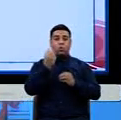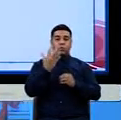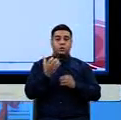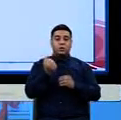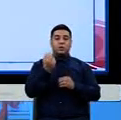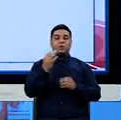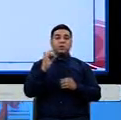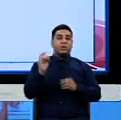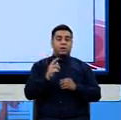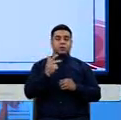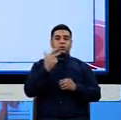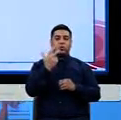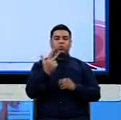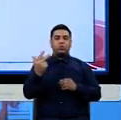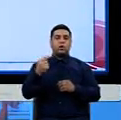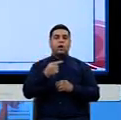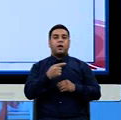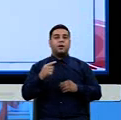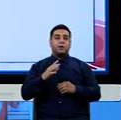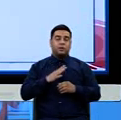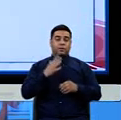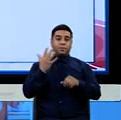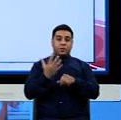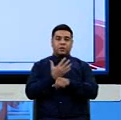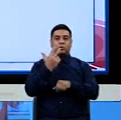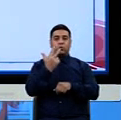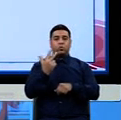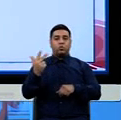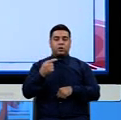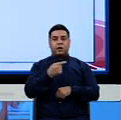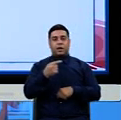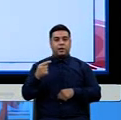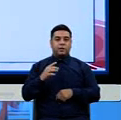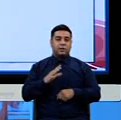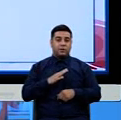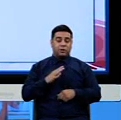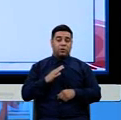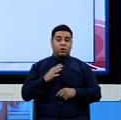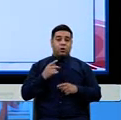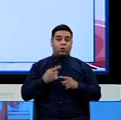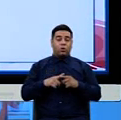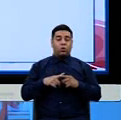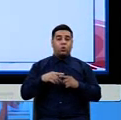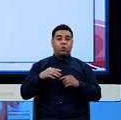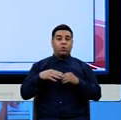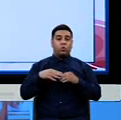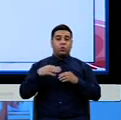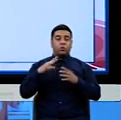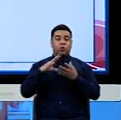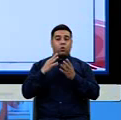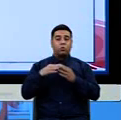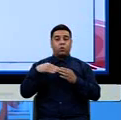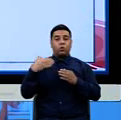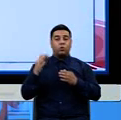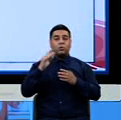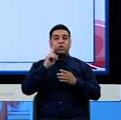sonidan necha marotaba ayirdik? 5 marotaba 3 sonini ayirdik. 10 tomondagi shirinliklar